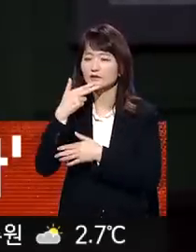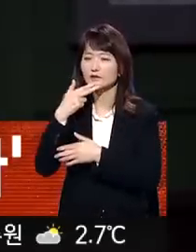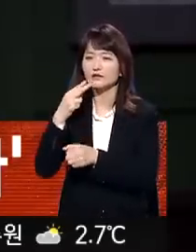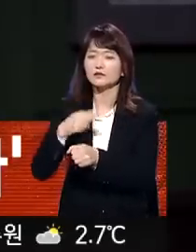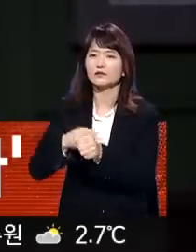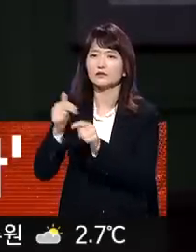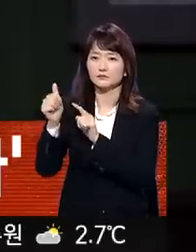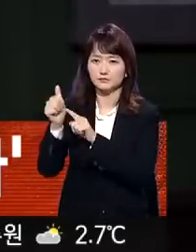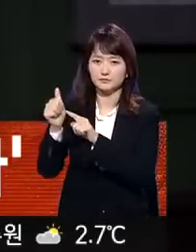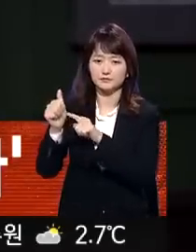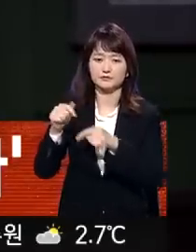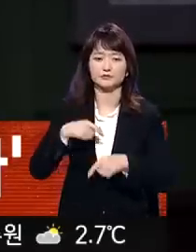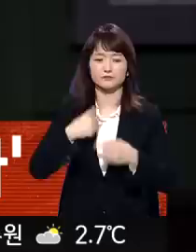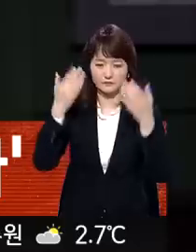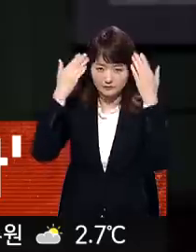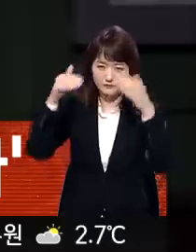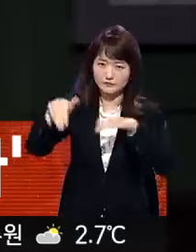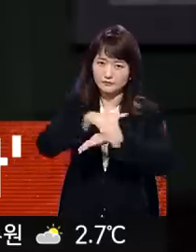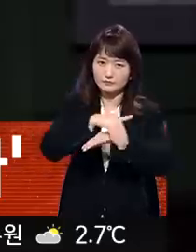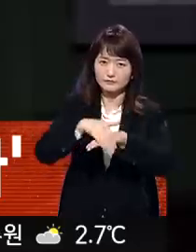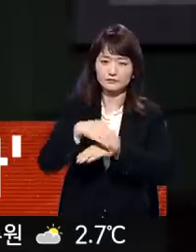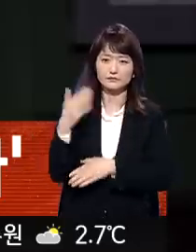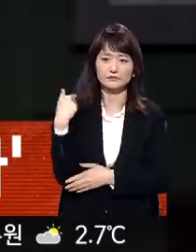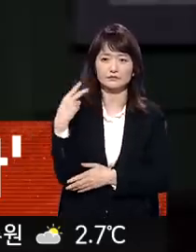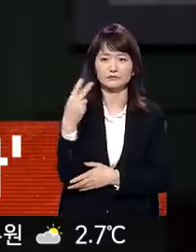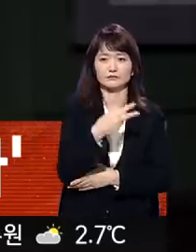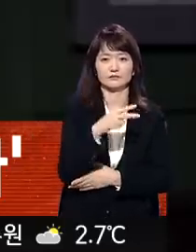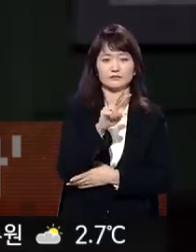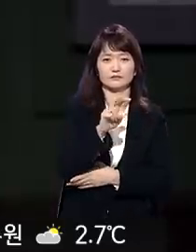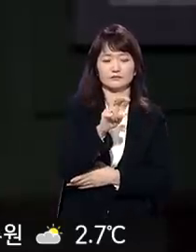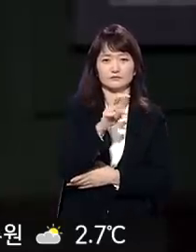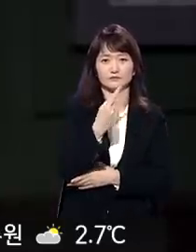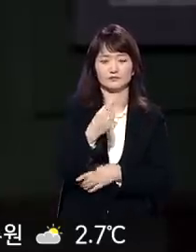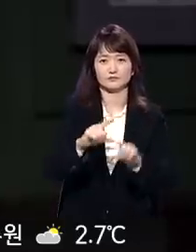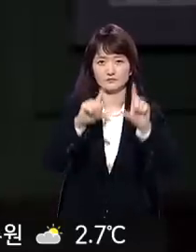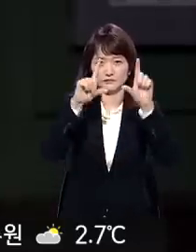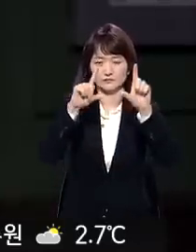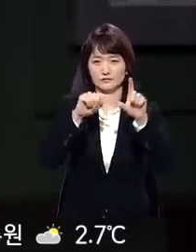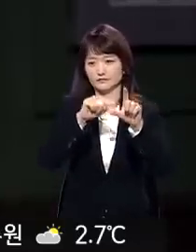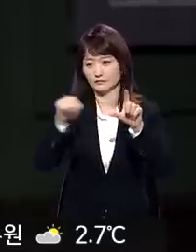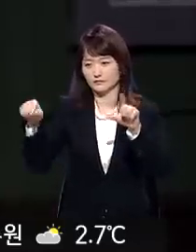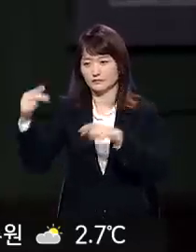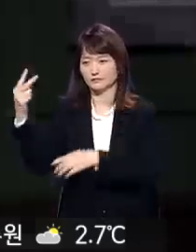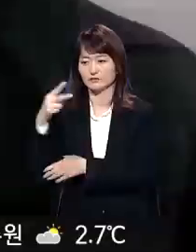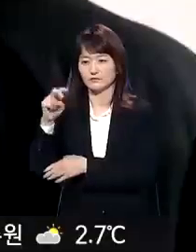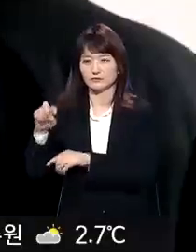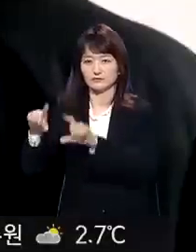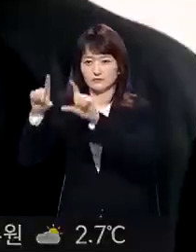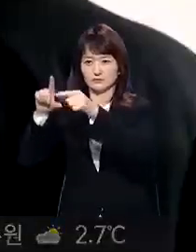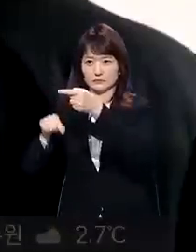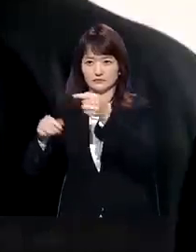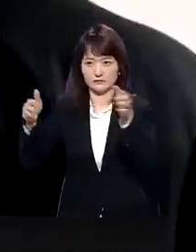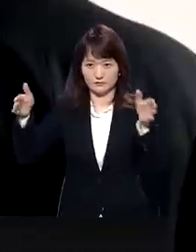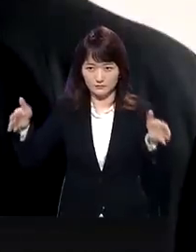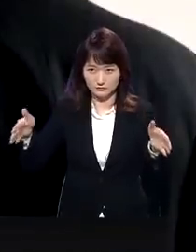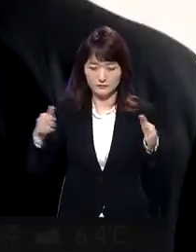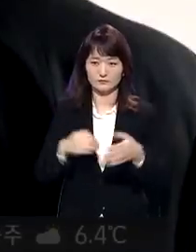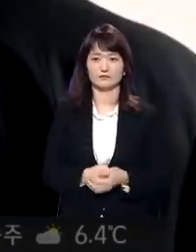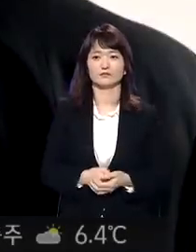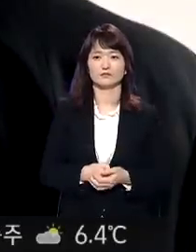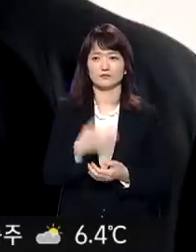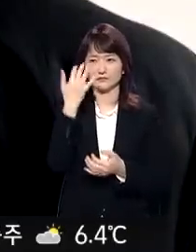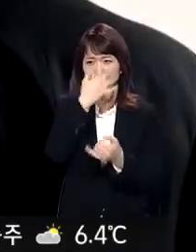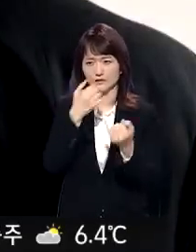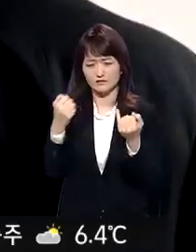다니는 학생을 지난 2021년 11월 말부터 지난해 1월까지 40여 일 동안 11차례에 걸쳐서 성폭력